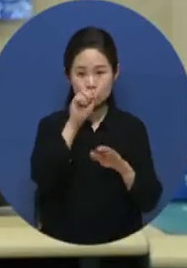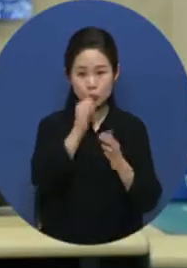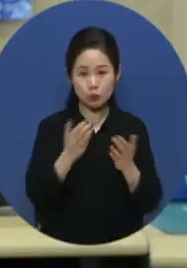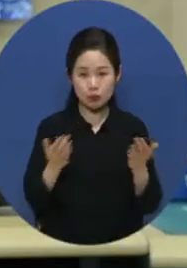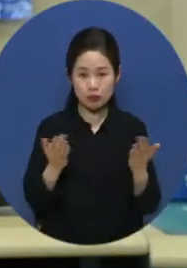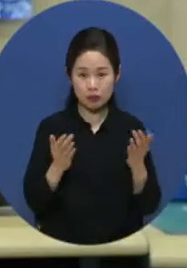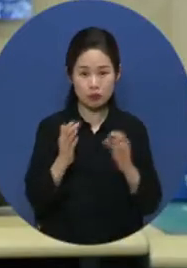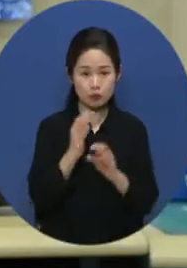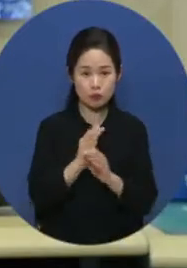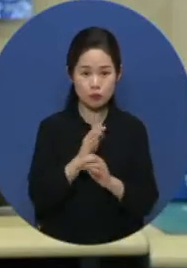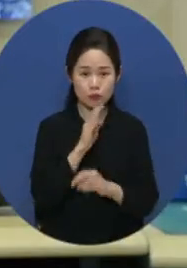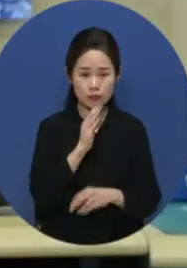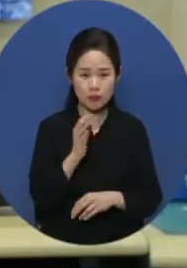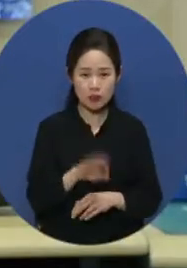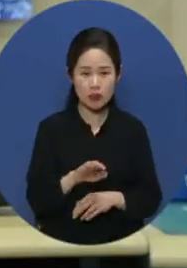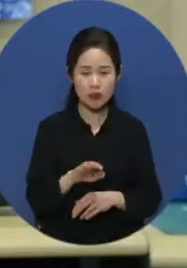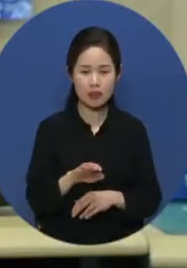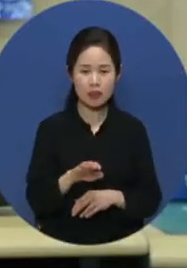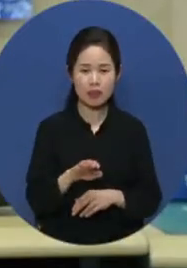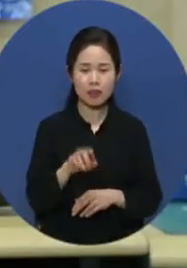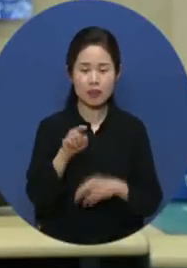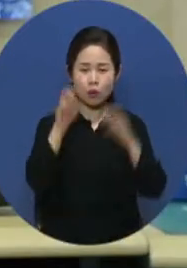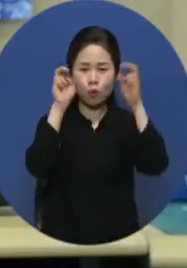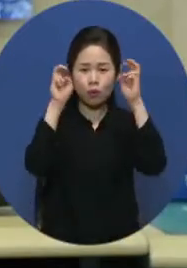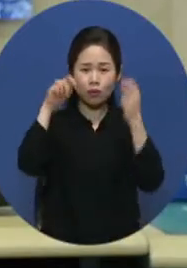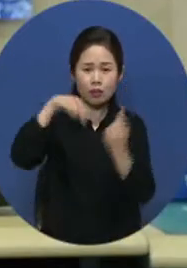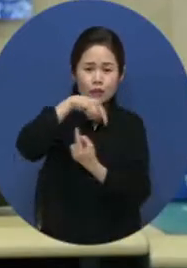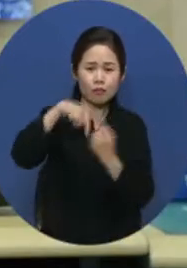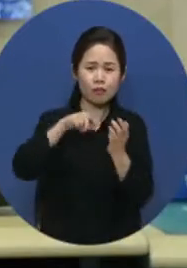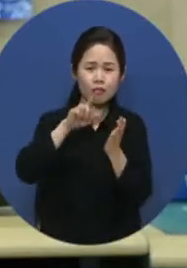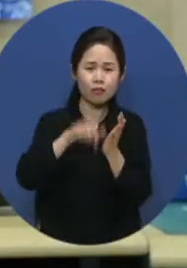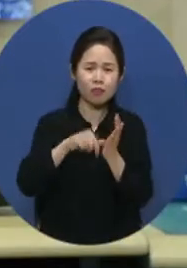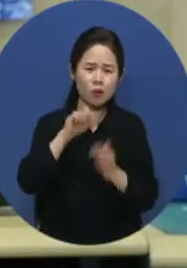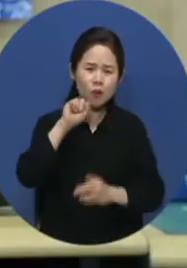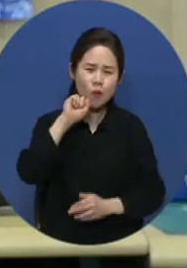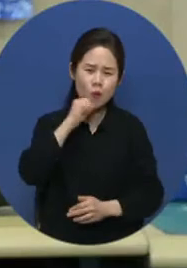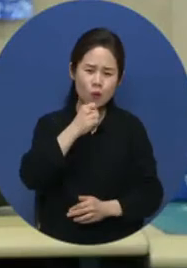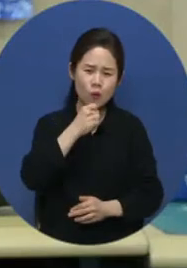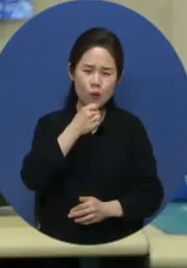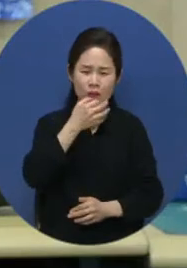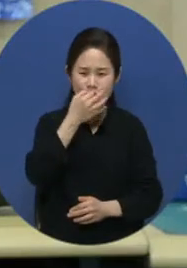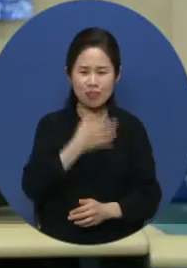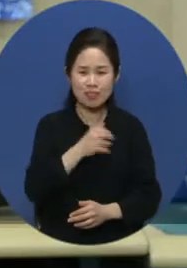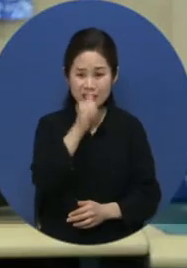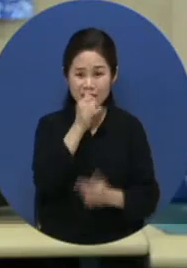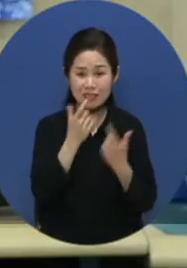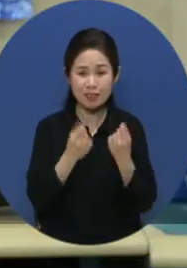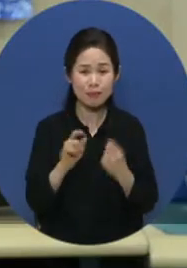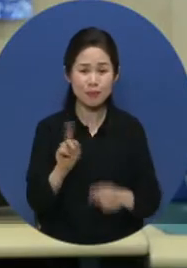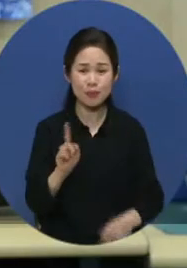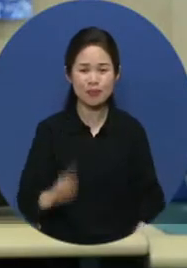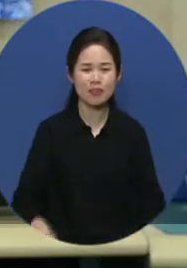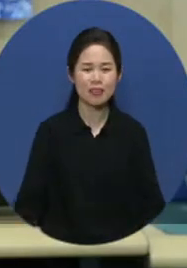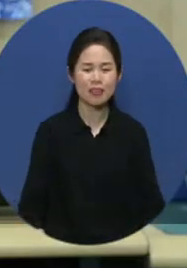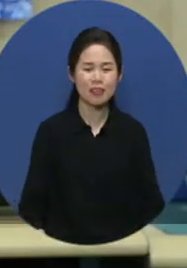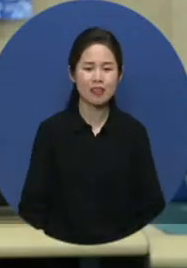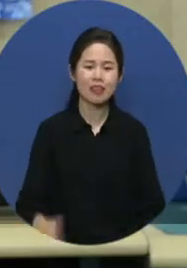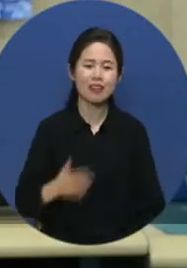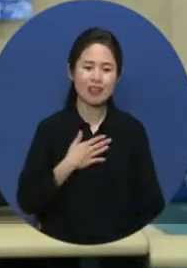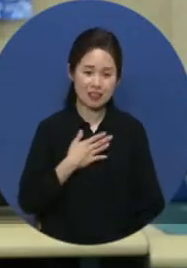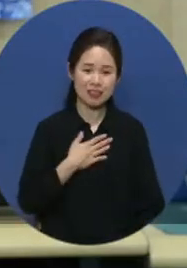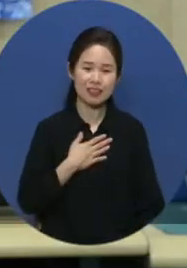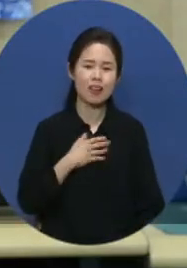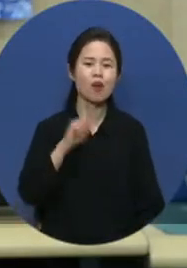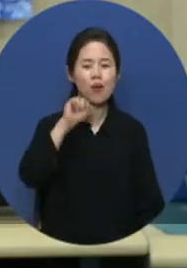만드로를 운영하면서 그래도 어려운 분이 있으셨을 것 같아요. 네. 어떤 게 있으셨는지. 일단 저는 사실 어려운 게 별로